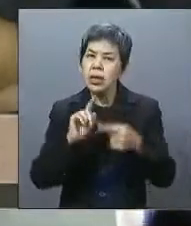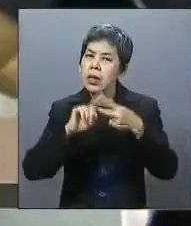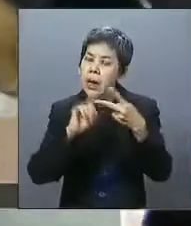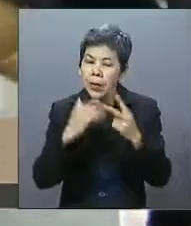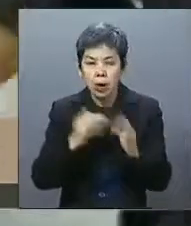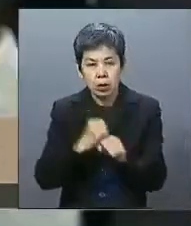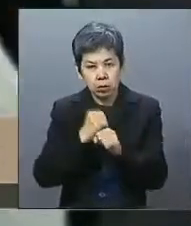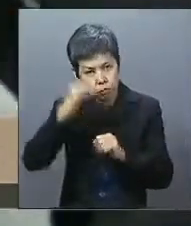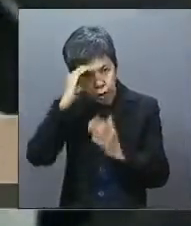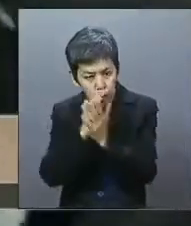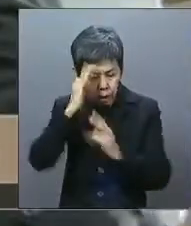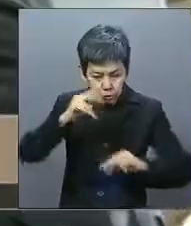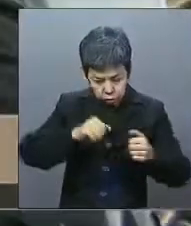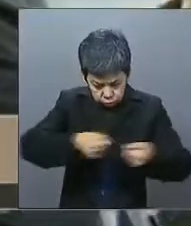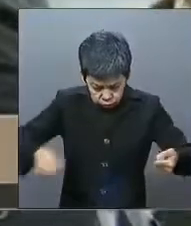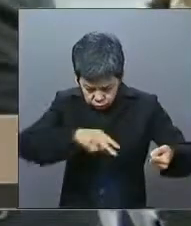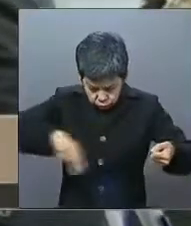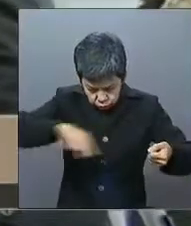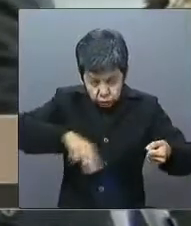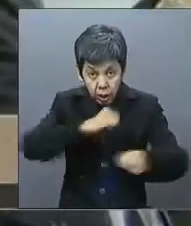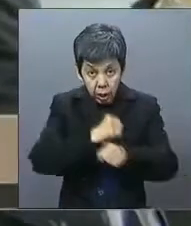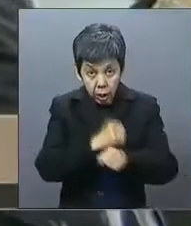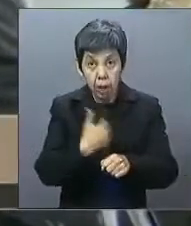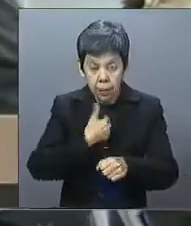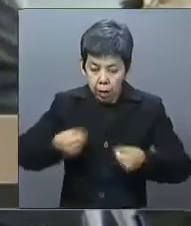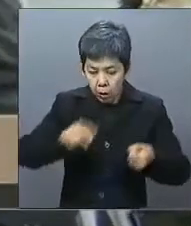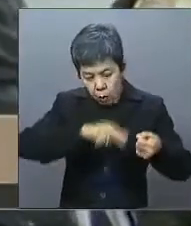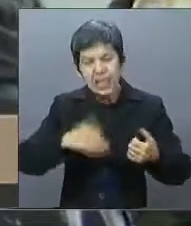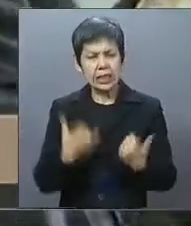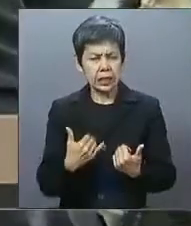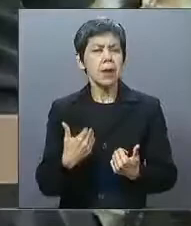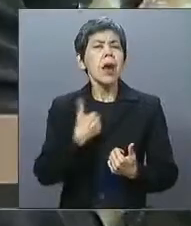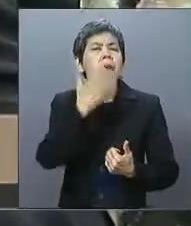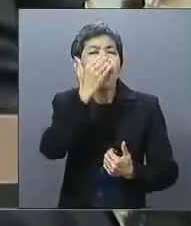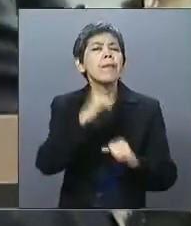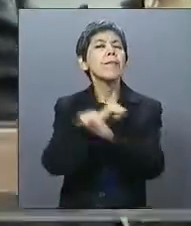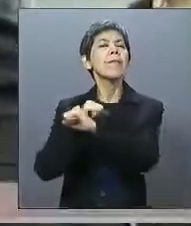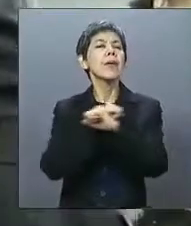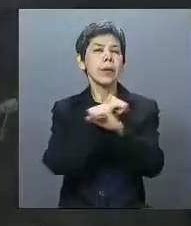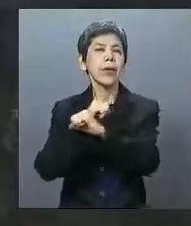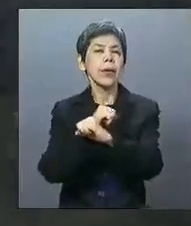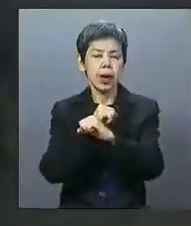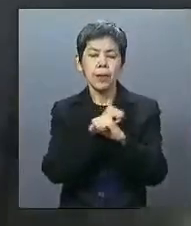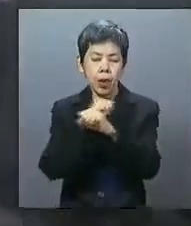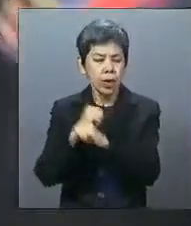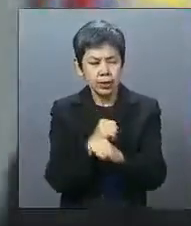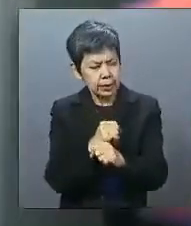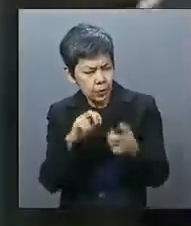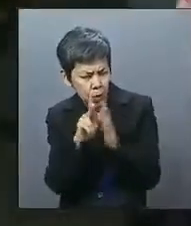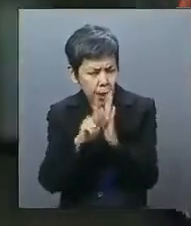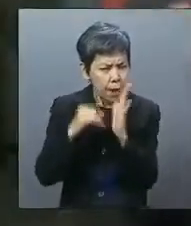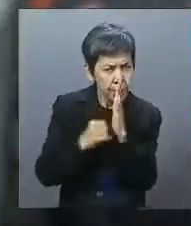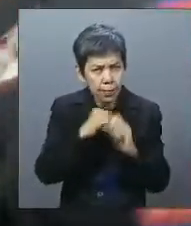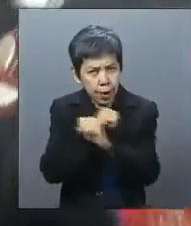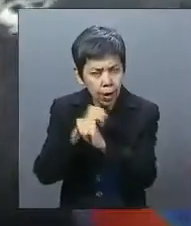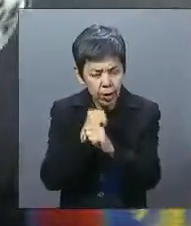ที่ตรวจเช็คสัมภาระในการที่จะนำเข้ามาทั้งนี้นะครับก็เพื่อความปลอดภัยแล้วก็ป้องกันสิ่งที่ผิดกฎหมายแล้ว